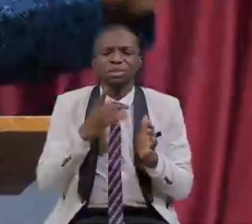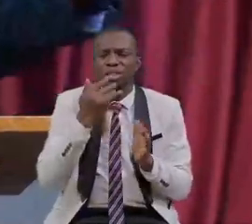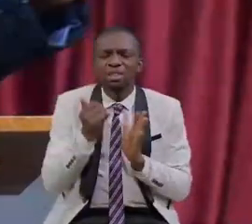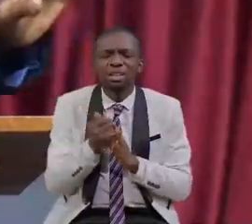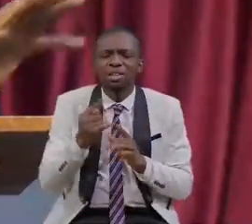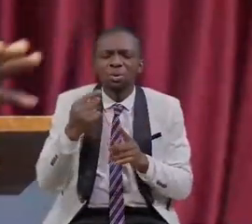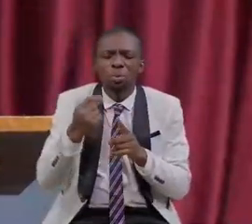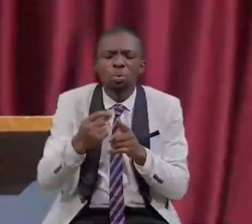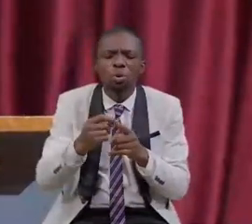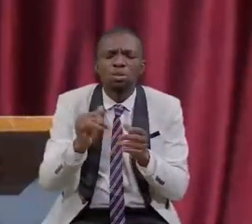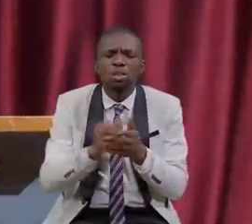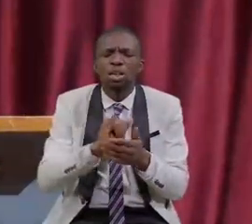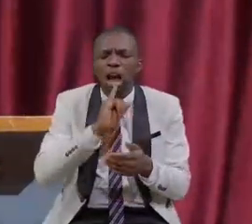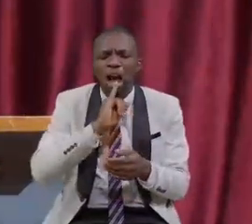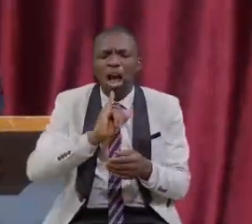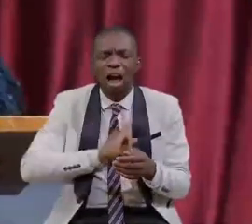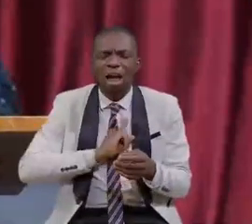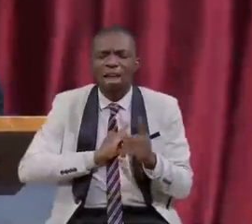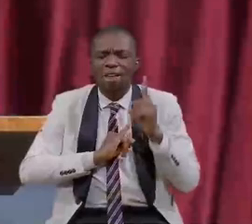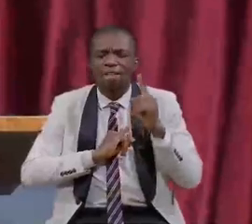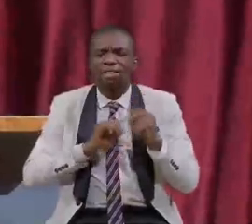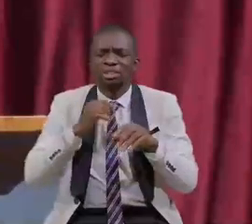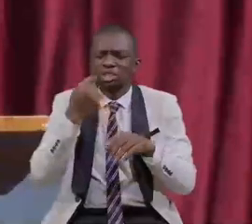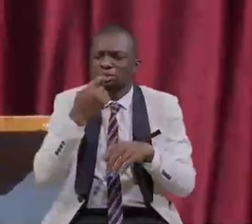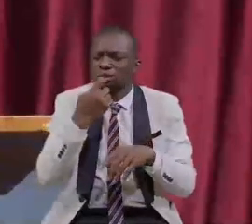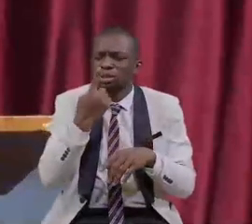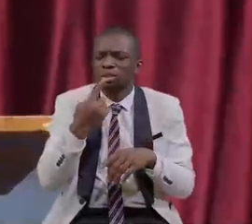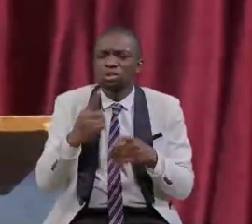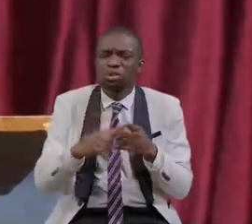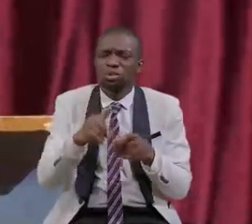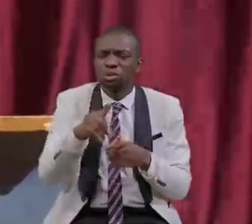Il dit que les paroles que je vous ai dites sont esprit et vie.